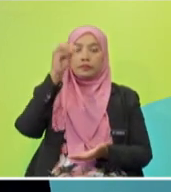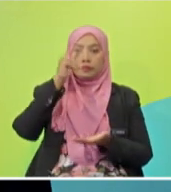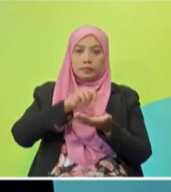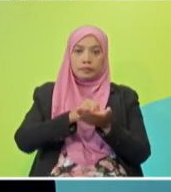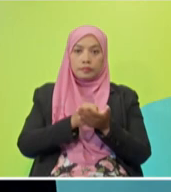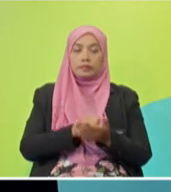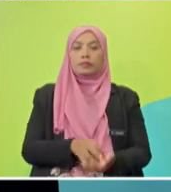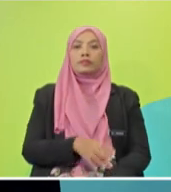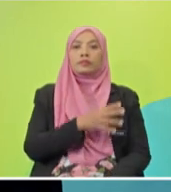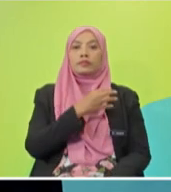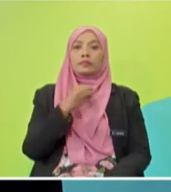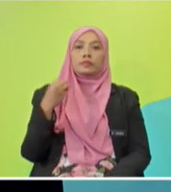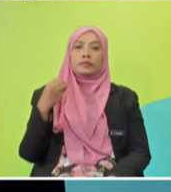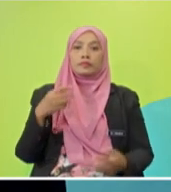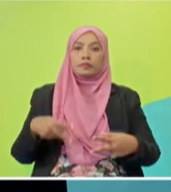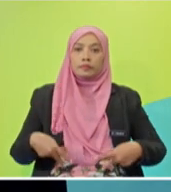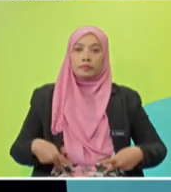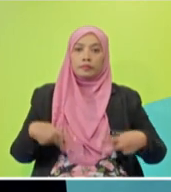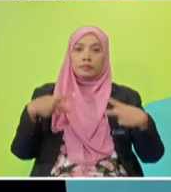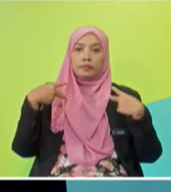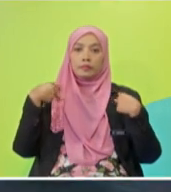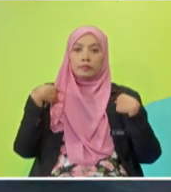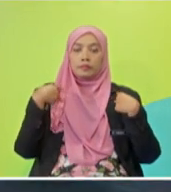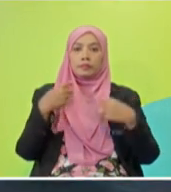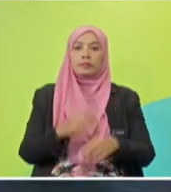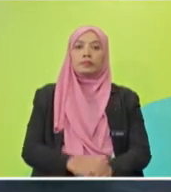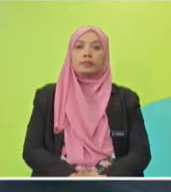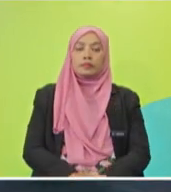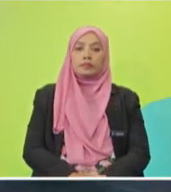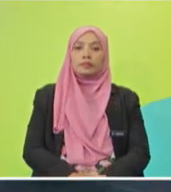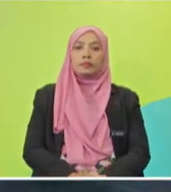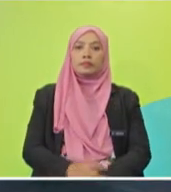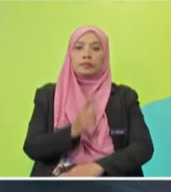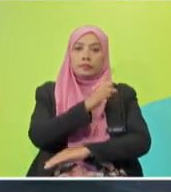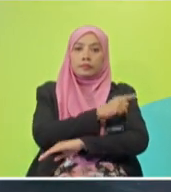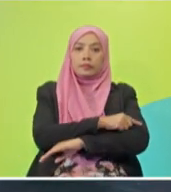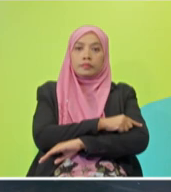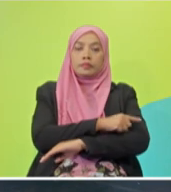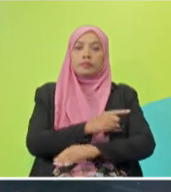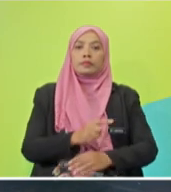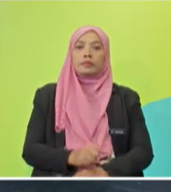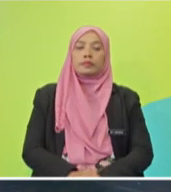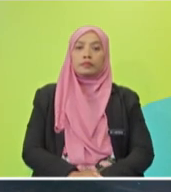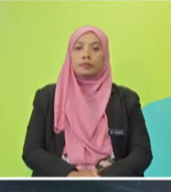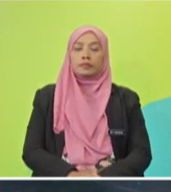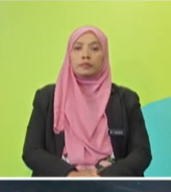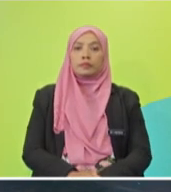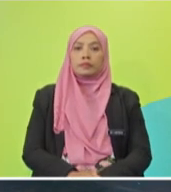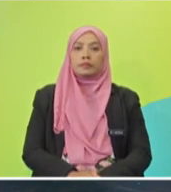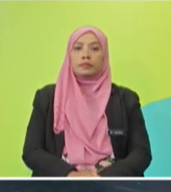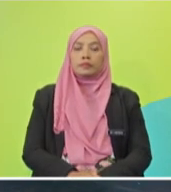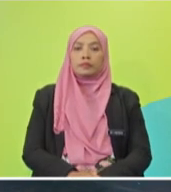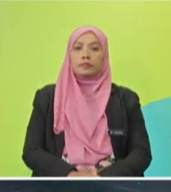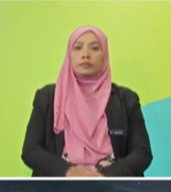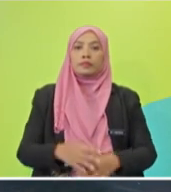juga perkaitan dengan kehidupan seharian kita. Itu yang penting. Okey, terima kasih cikgu. Dan bagaimana pula prestasi keseluruhan bagi murid-murid kita yang ada